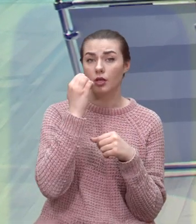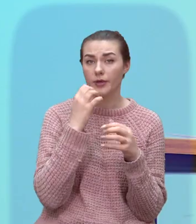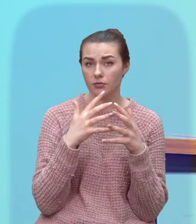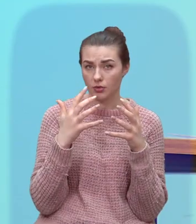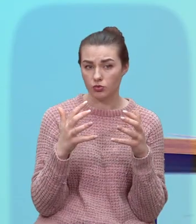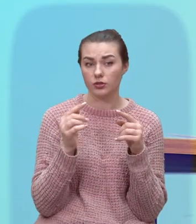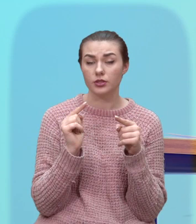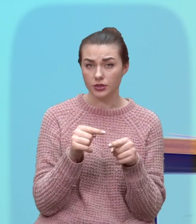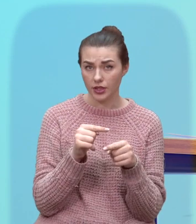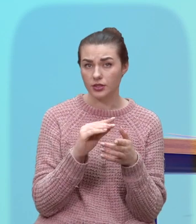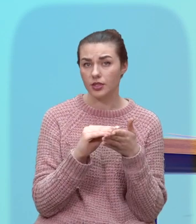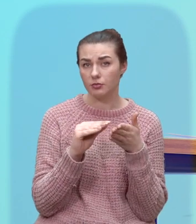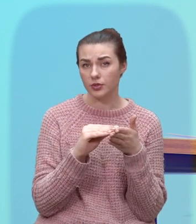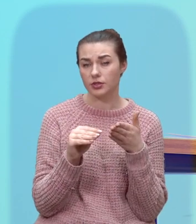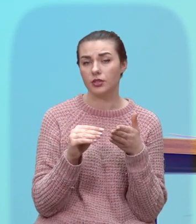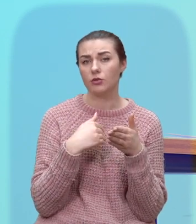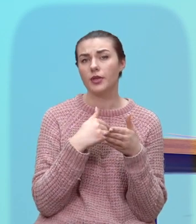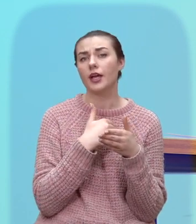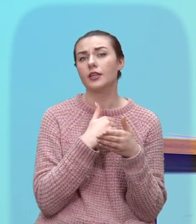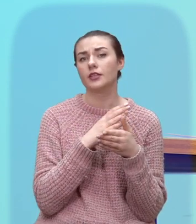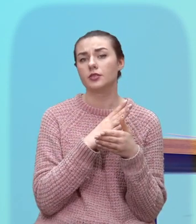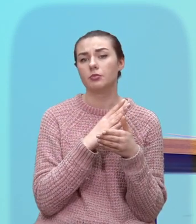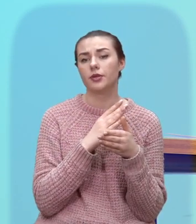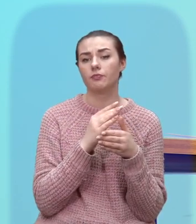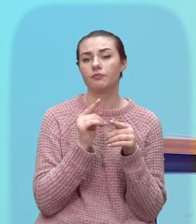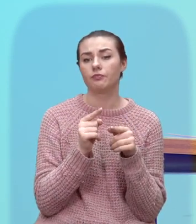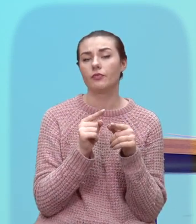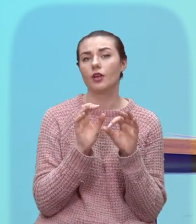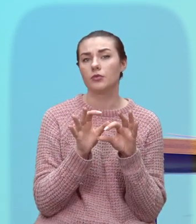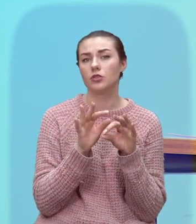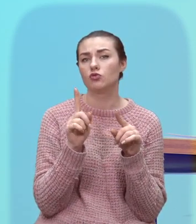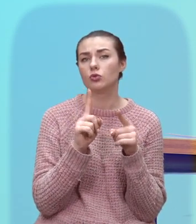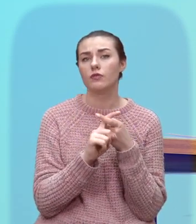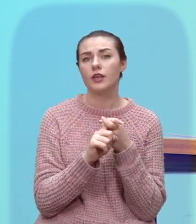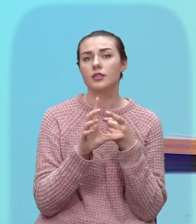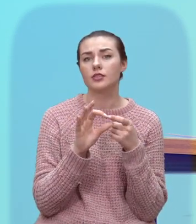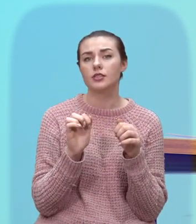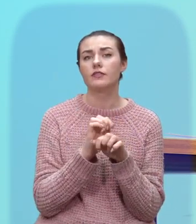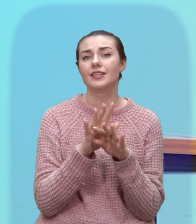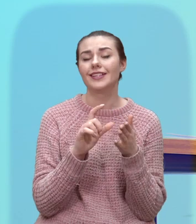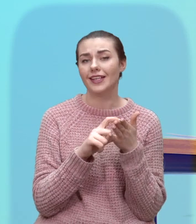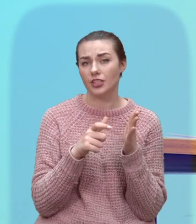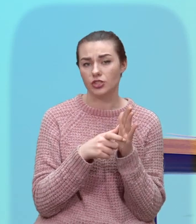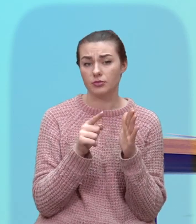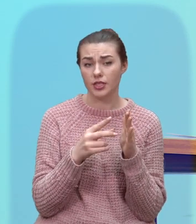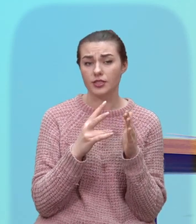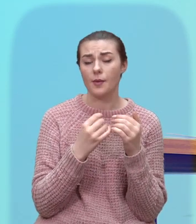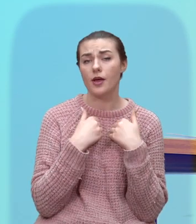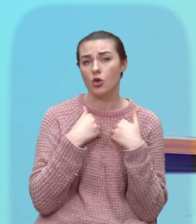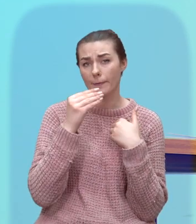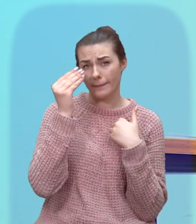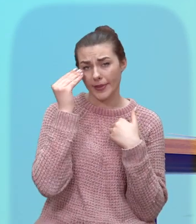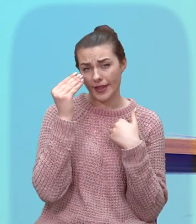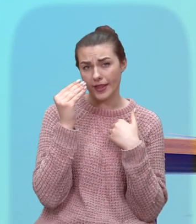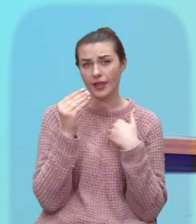ну то есть момент него просто хотелось бы элементы какие-то которые связаны со святилищем они здесь на мой